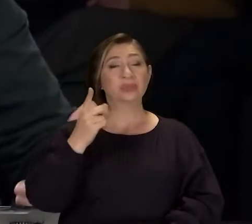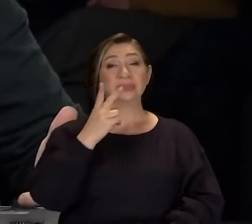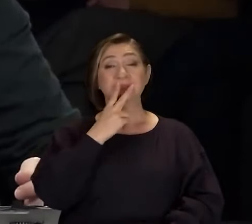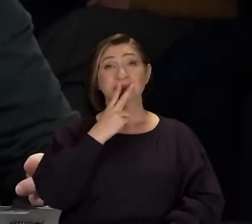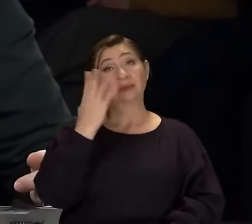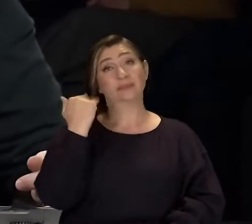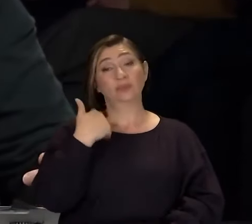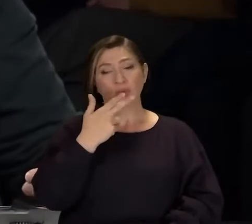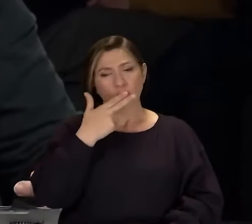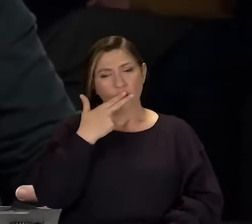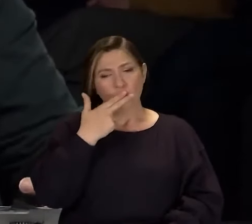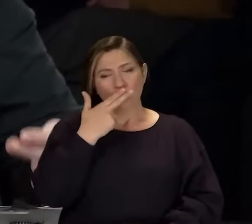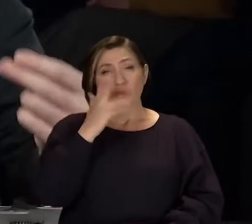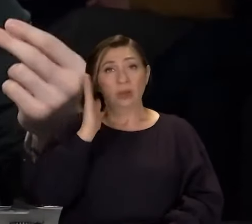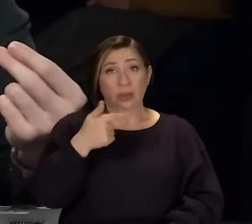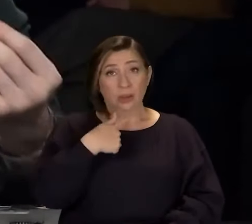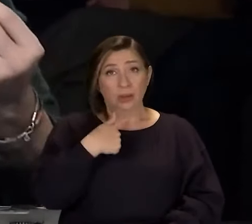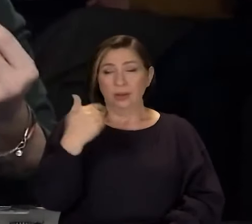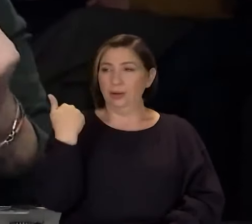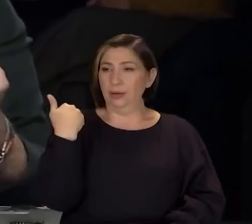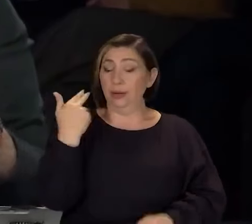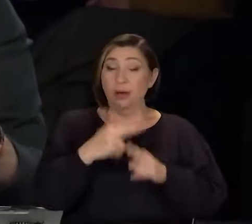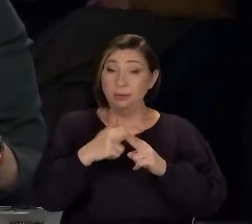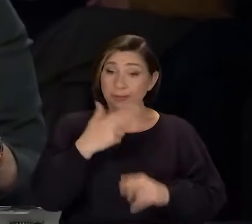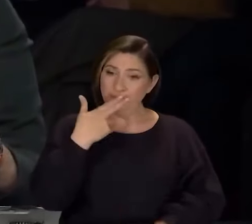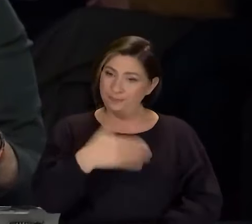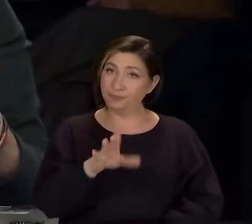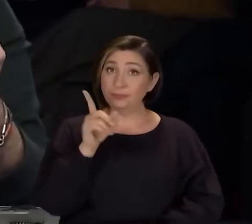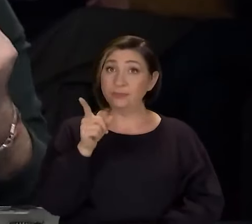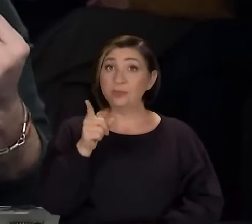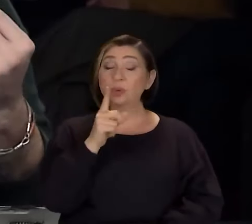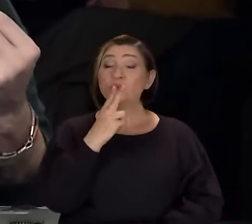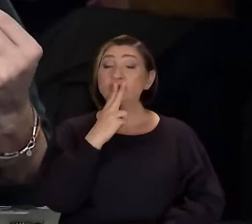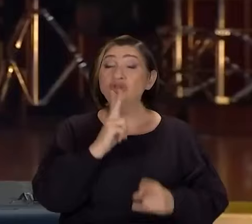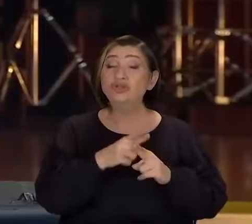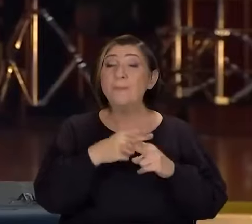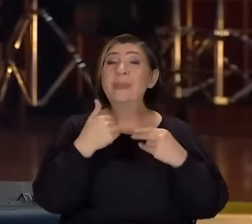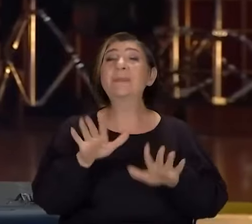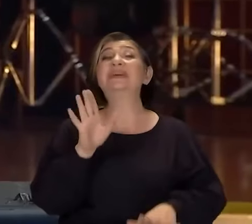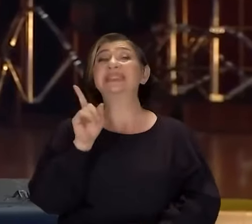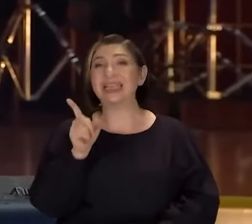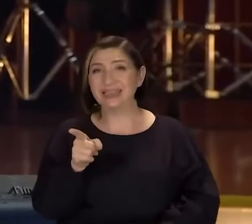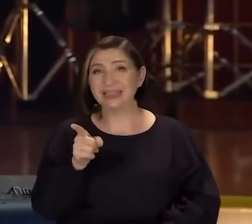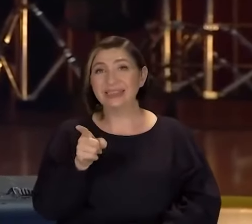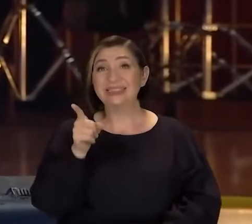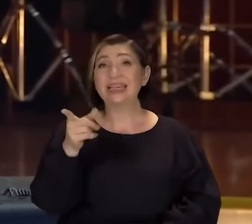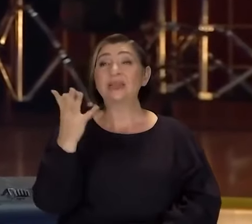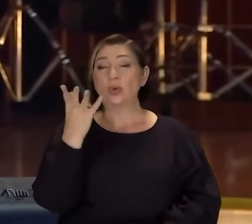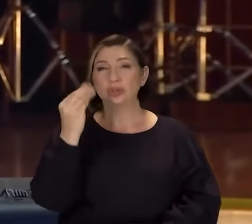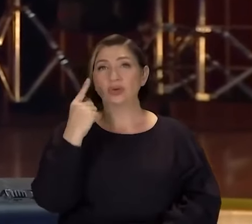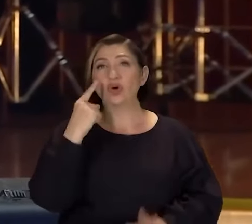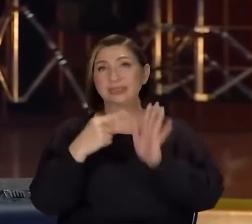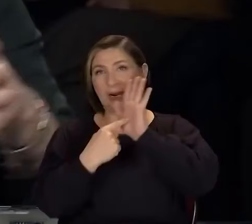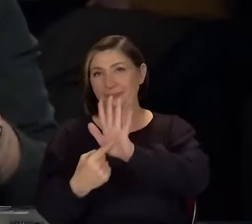sigara kullanıyordum çok fazla. Bana diyordu ki acil bu sigarayı bırak. Bak evet. Bu sigarayı bırakmazsan sana ne